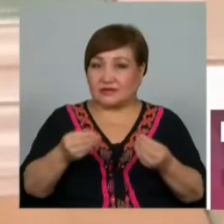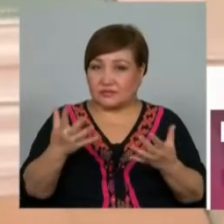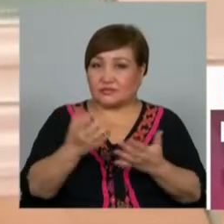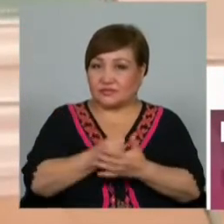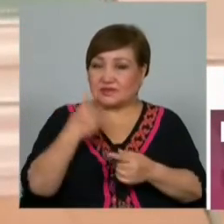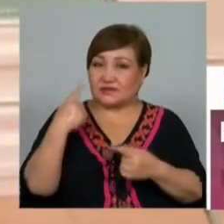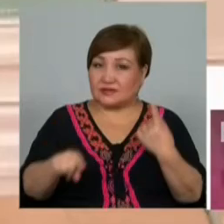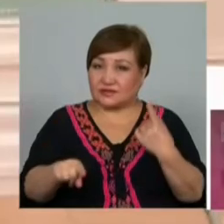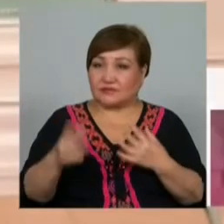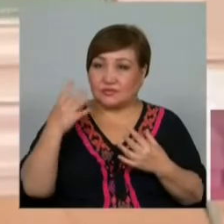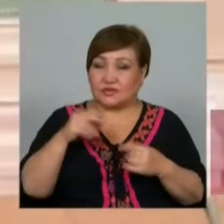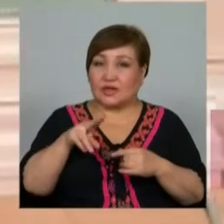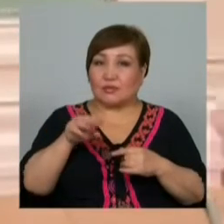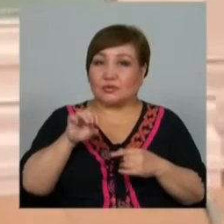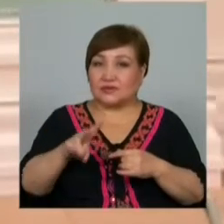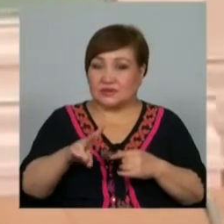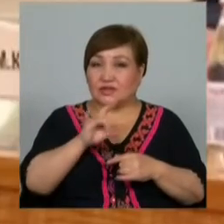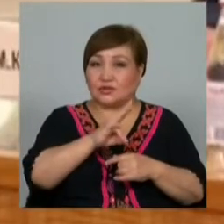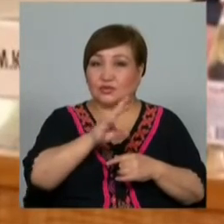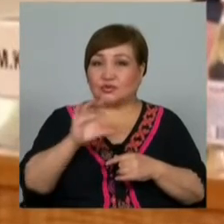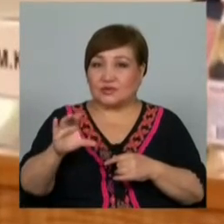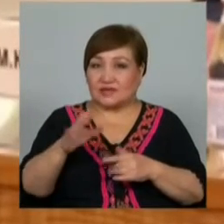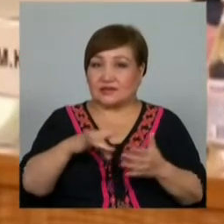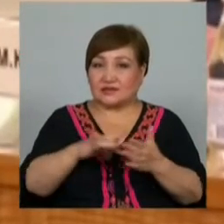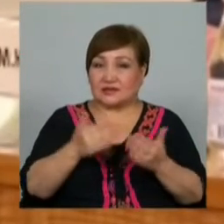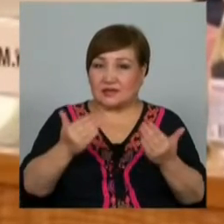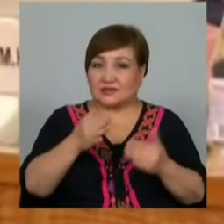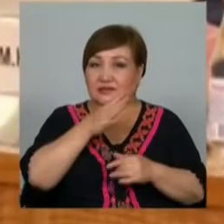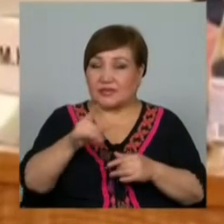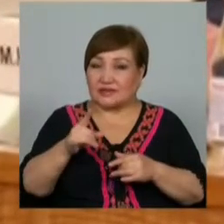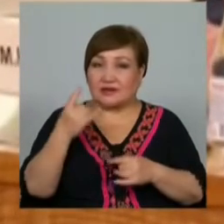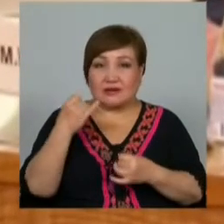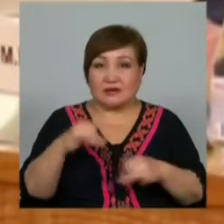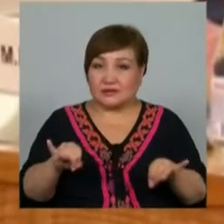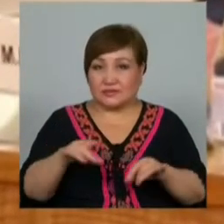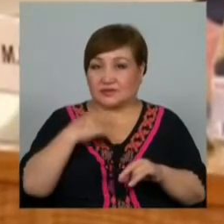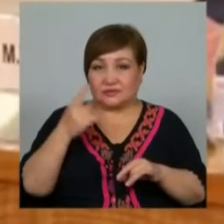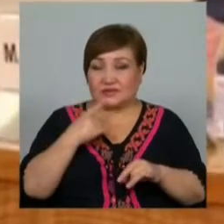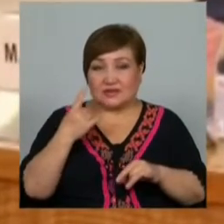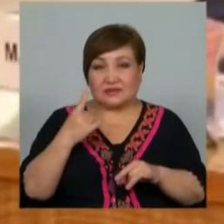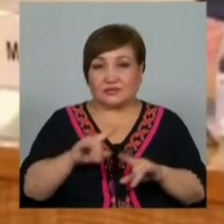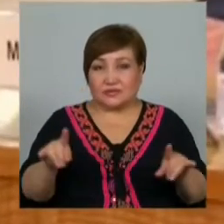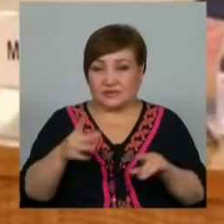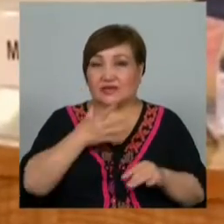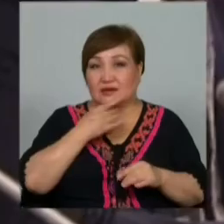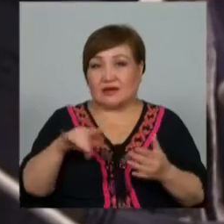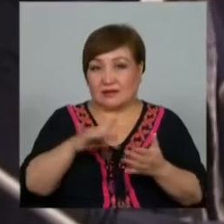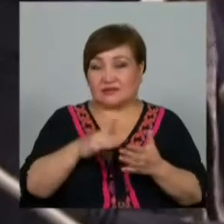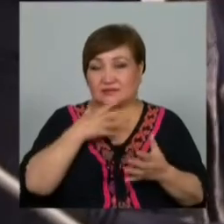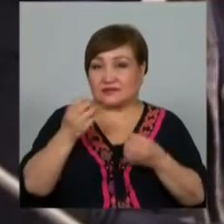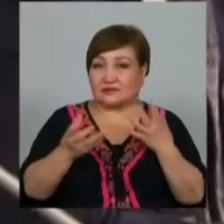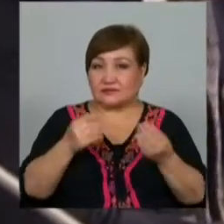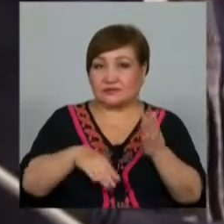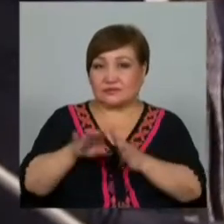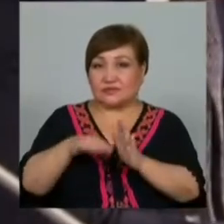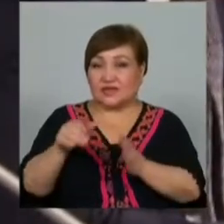Кезінде Владимир Путин Нұрсұлтан қаласын қазіргі заманның ғажайыбы деген еді. Шын мәнінде, қала көз алдымызда көркейіп келеді. 6 шілдеде қала